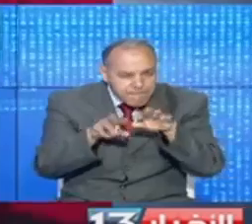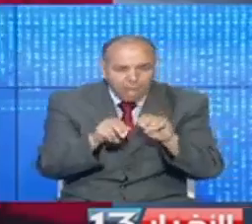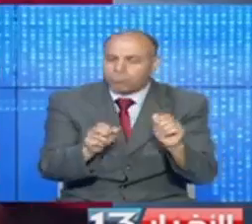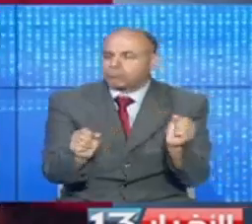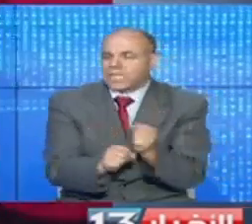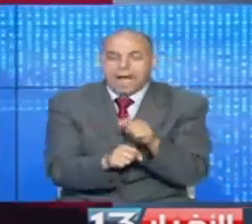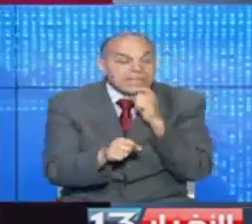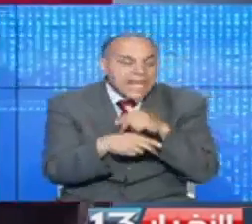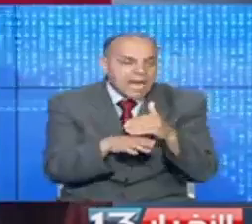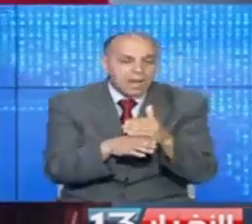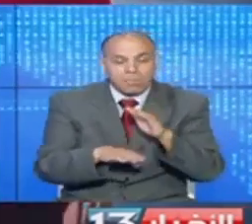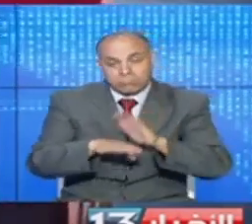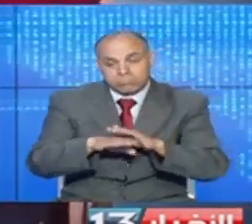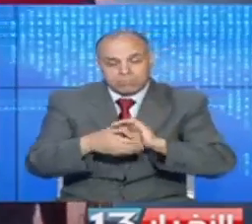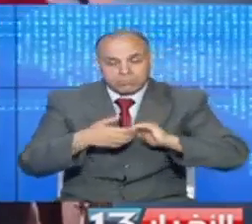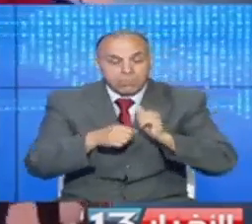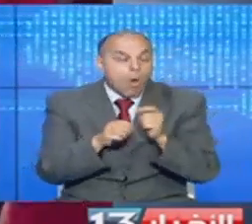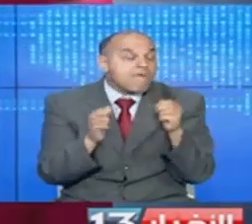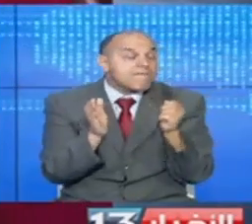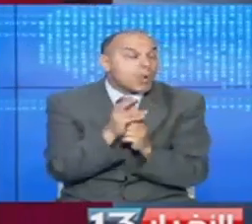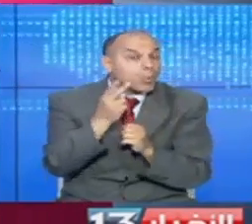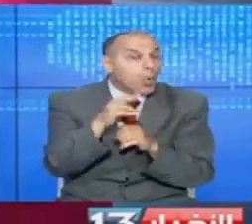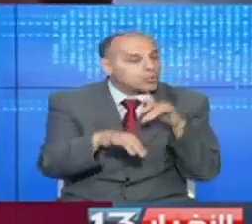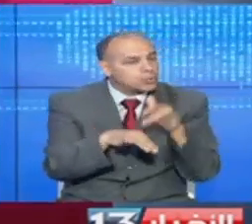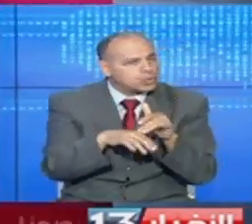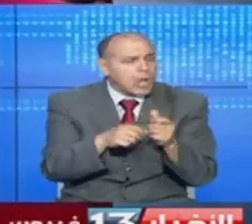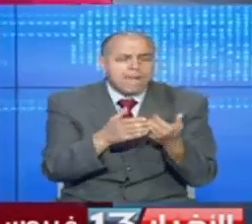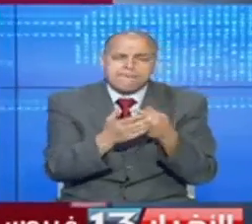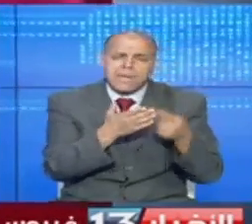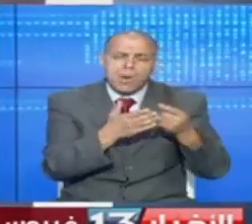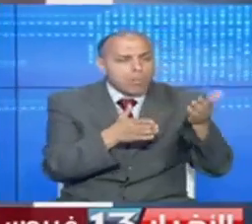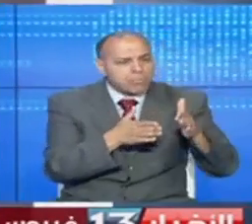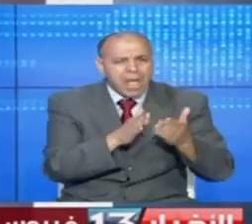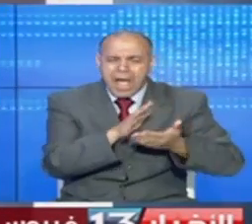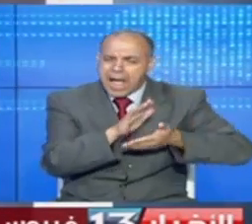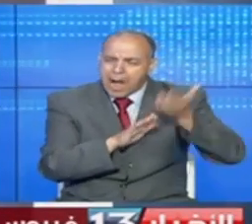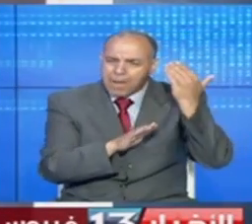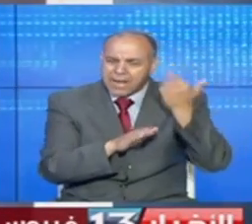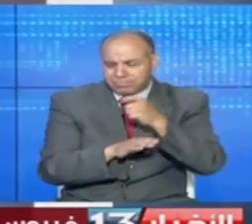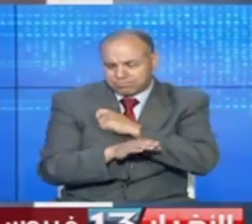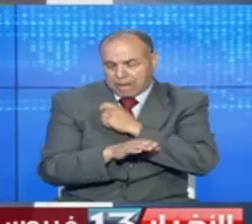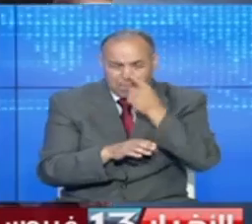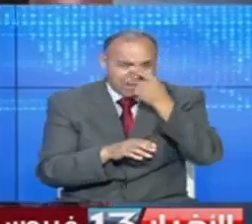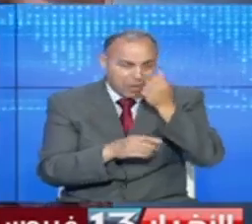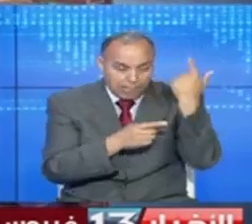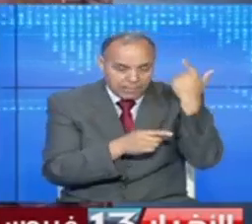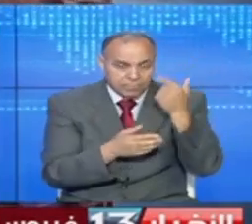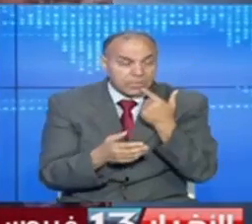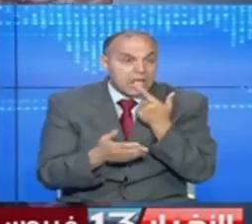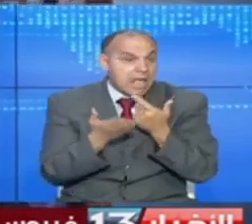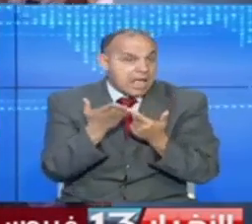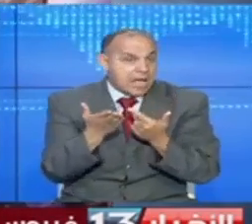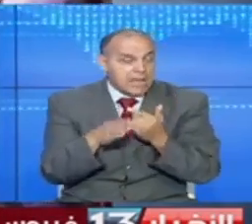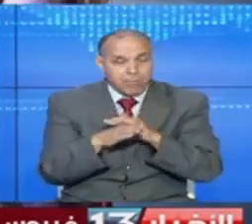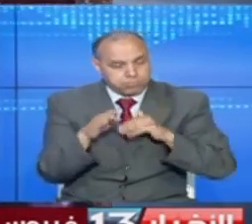نهائي. وحذرت المنظمة من موجة ثانية قد تؤدي بحياة الملايين كما حصل خلال سيناريو الإنفلونزا الإسبانية. يأتي ذلك